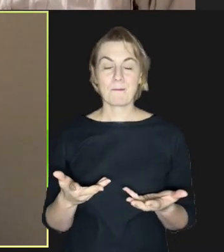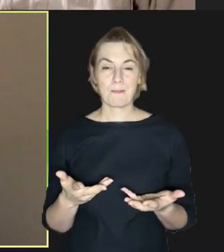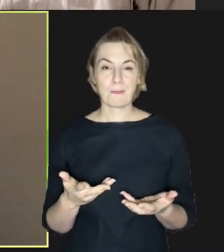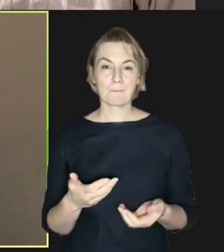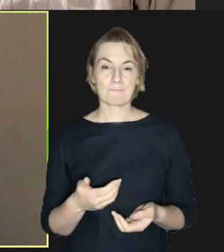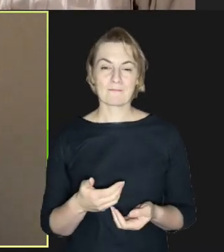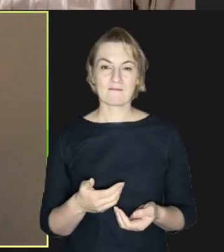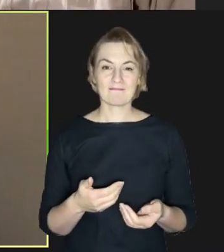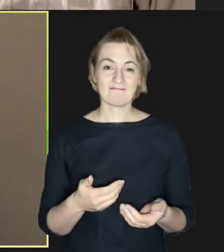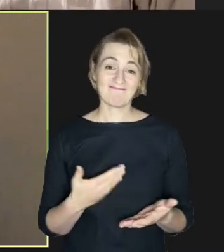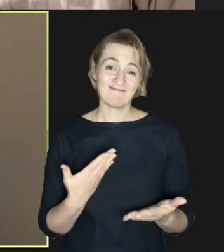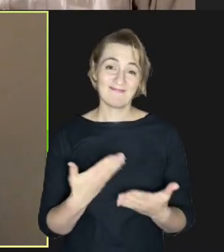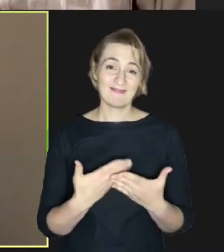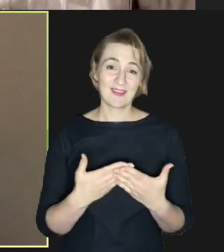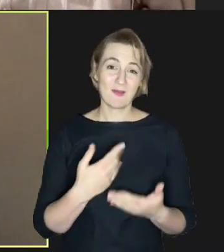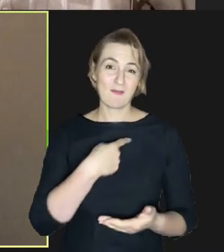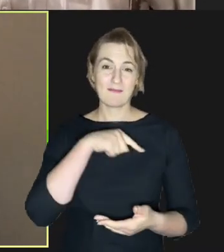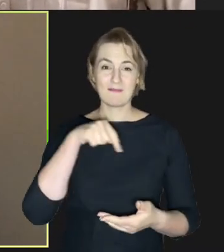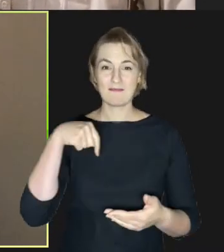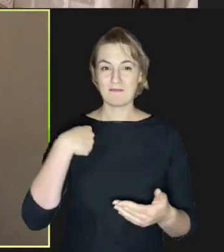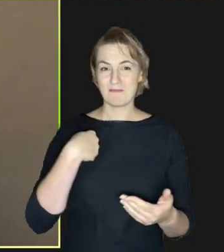dlatego, żeśmy sobie